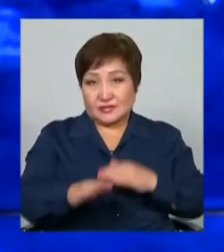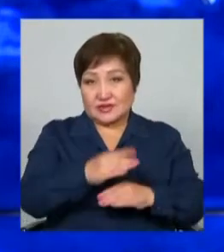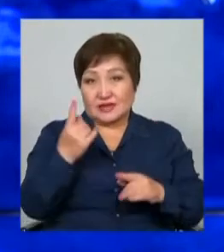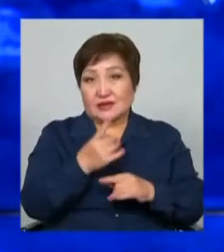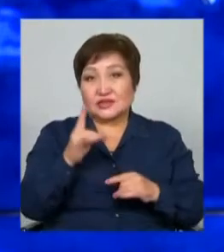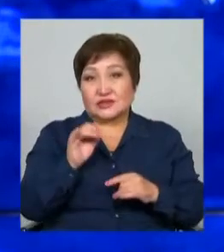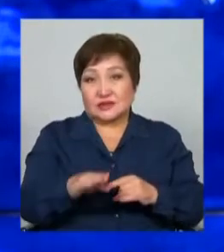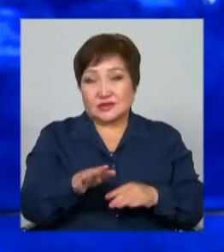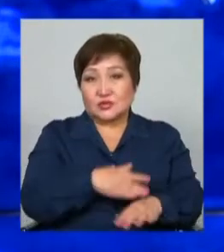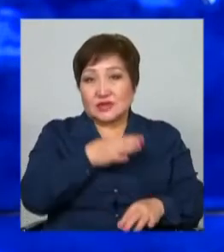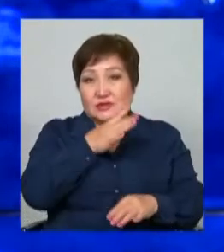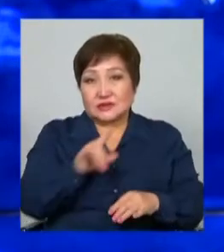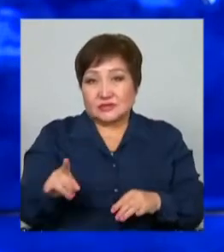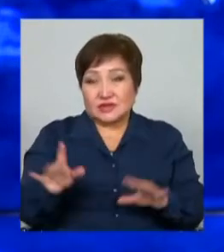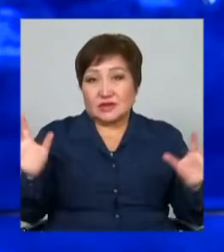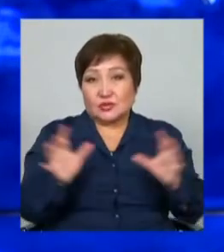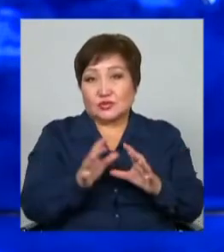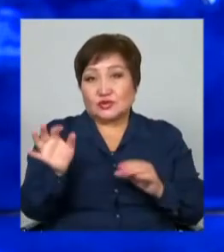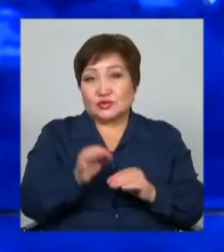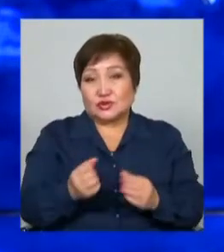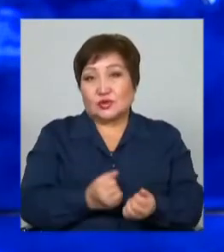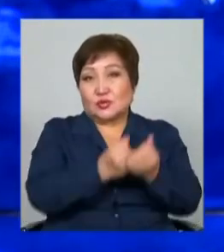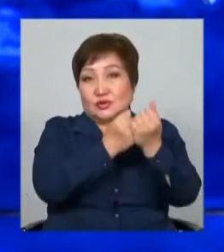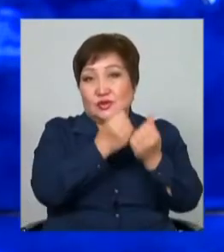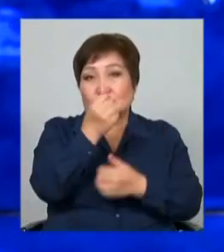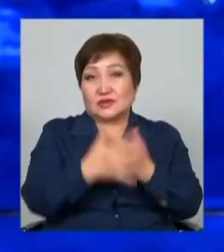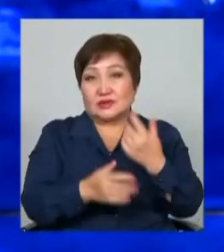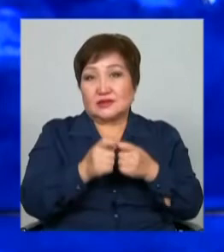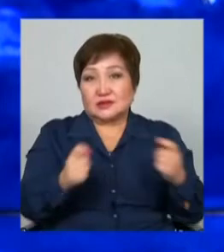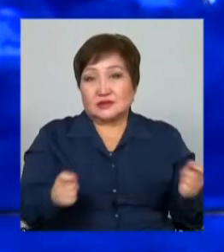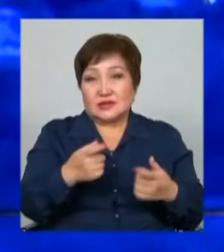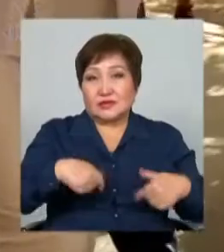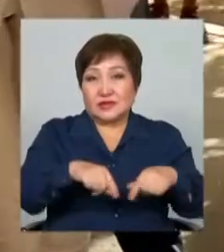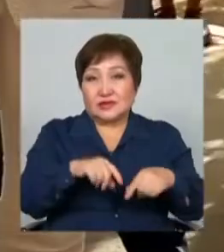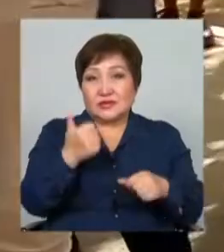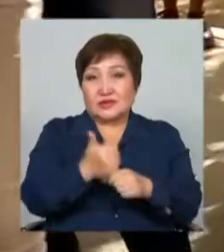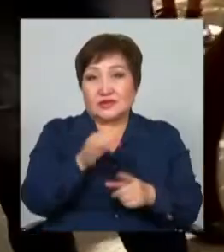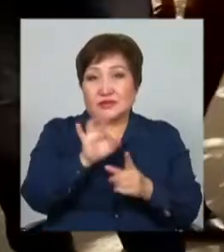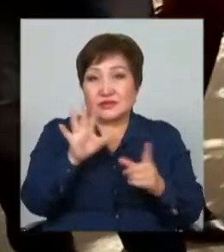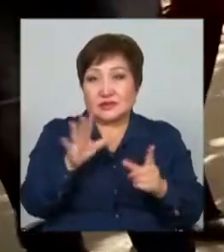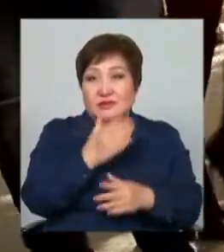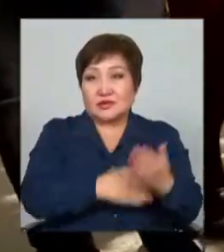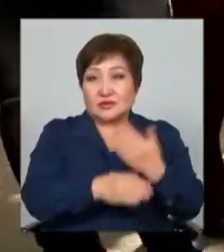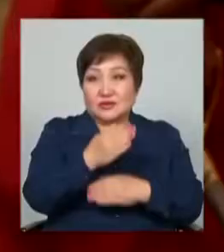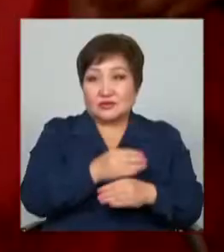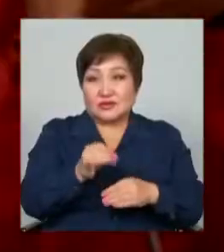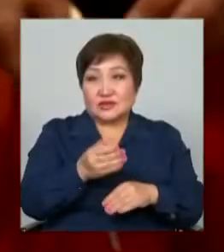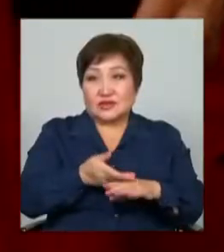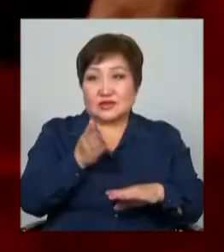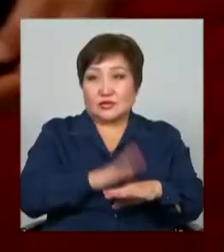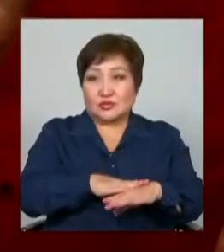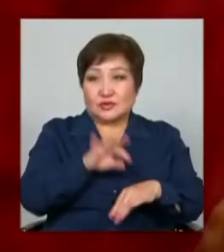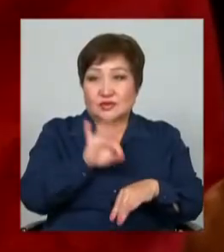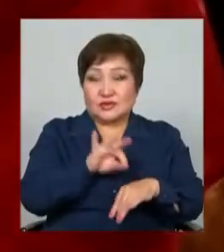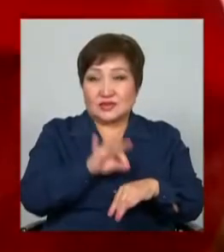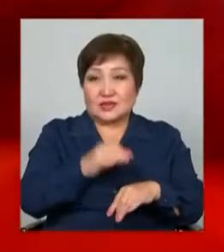рет ұзақ мерзімдегі күтім жөнінде қолдау орталығы ашылды. Мекеменің негізгі мақсаты мүмкіндігі шектеулі жандармен ауыр науқастарға және